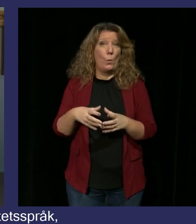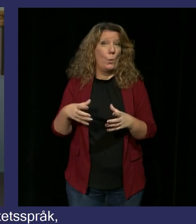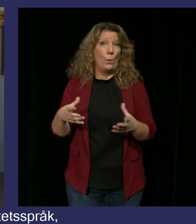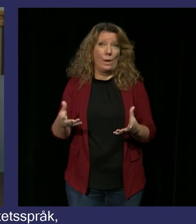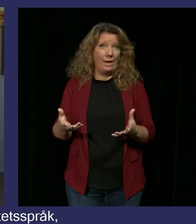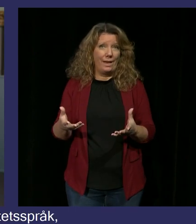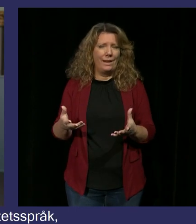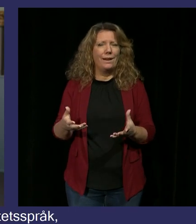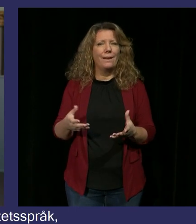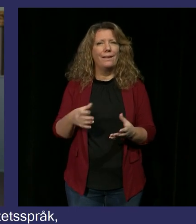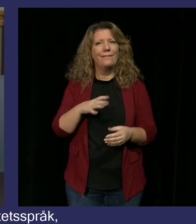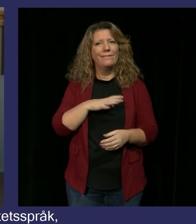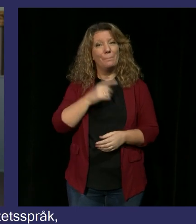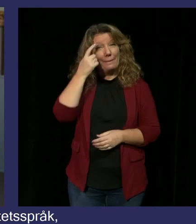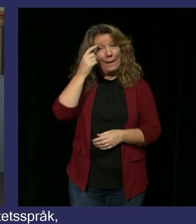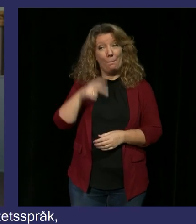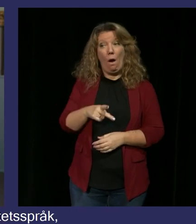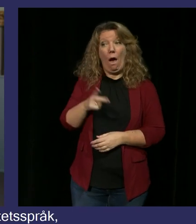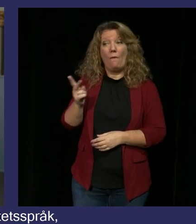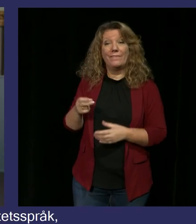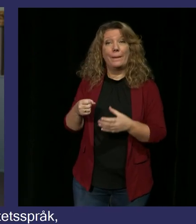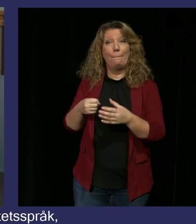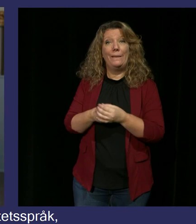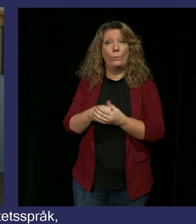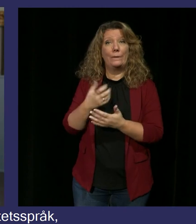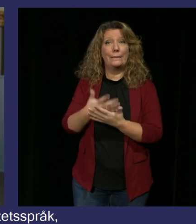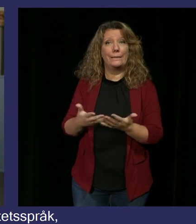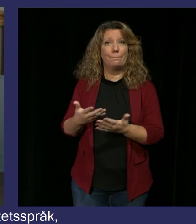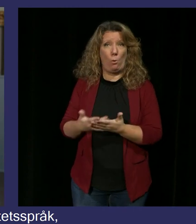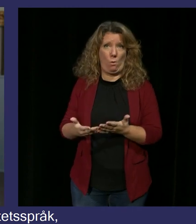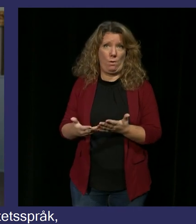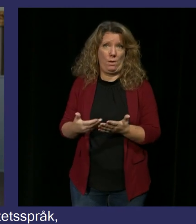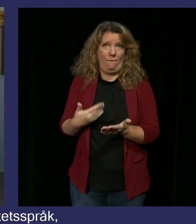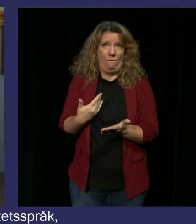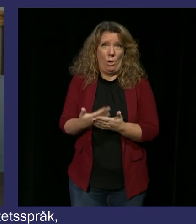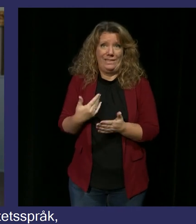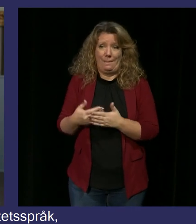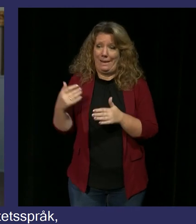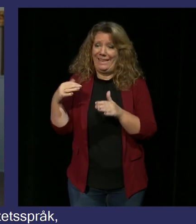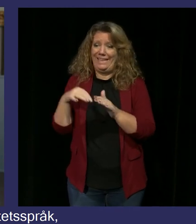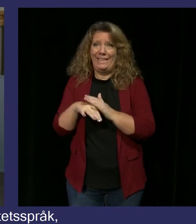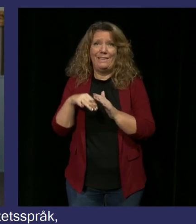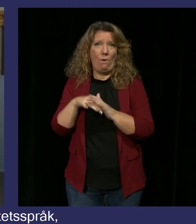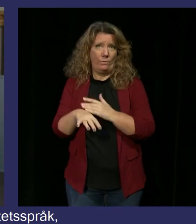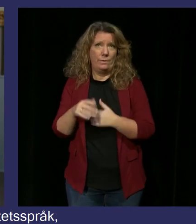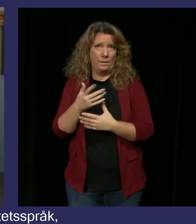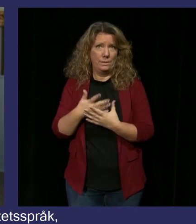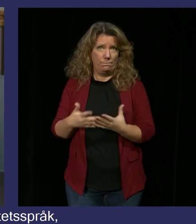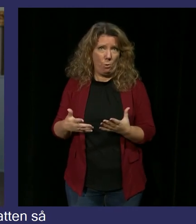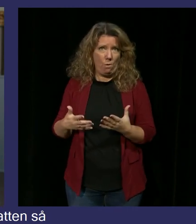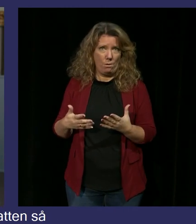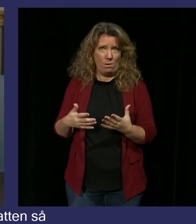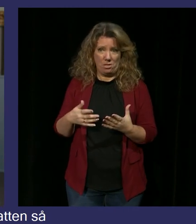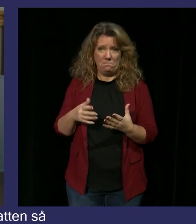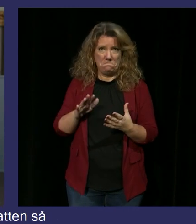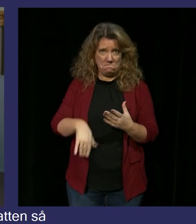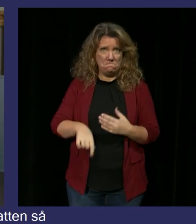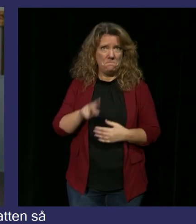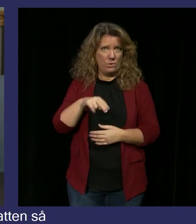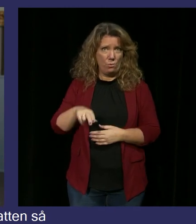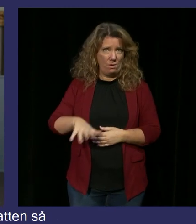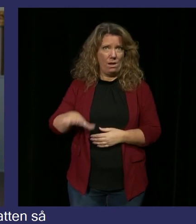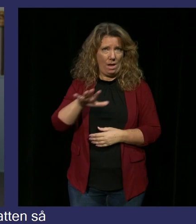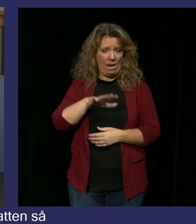Hvis man tenker på andre minoritetsspråk, for eksempel innvandrerspråk i Norge i dag,